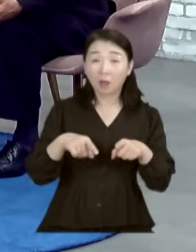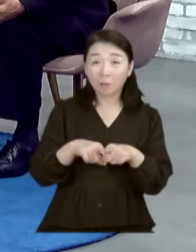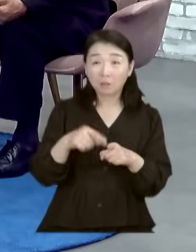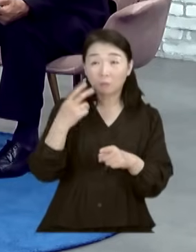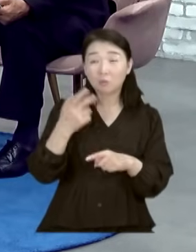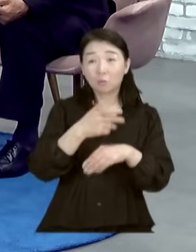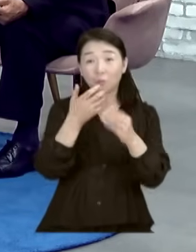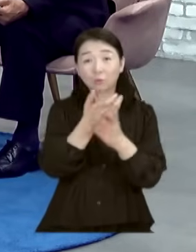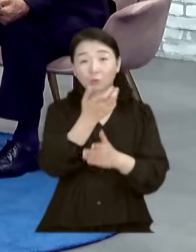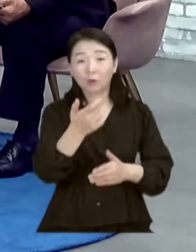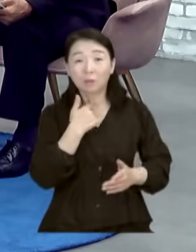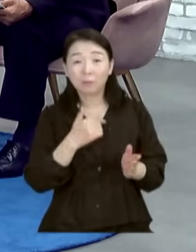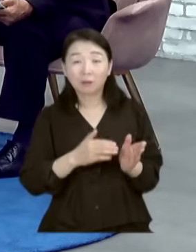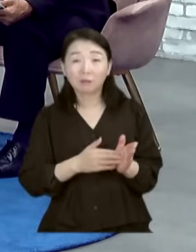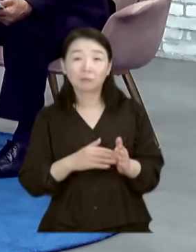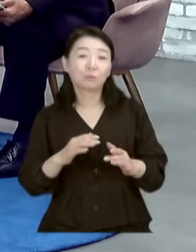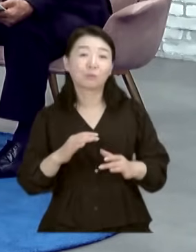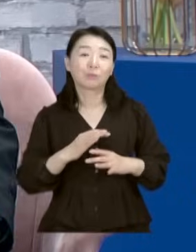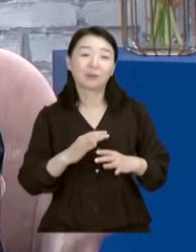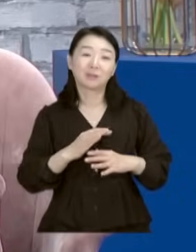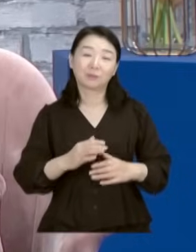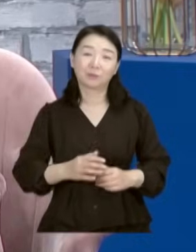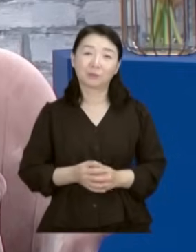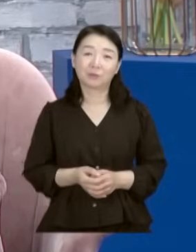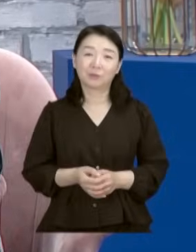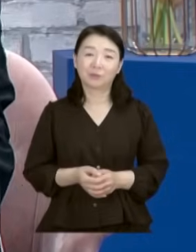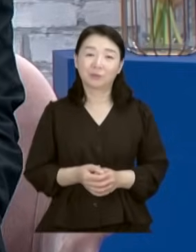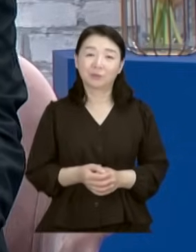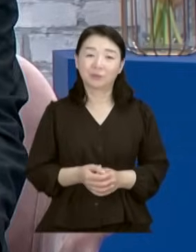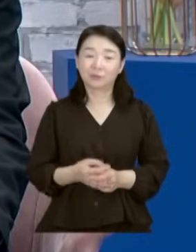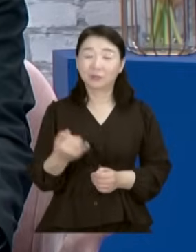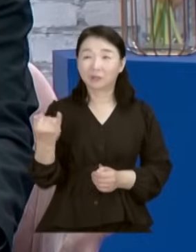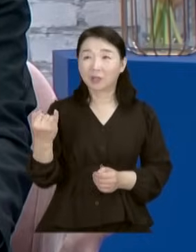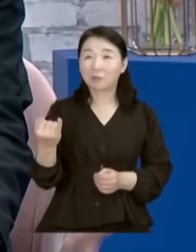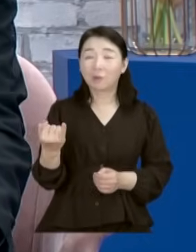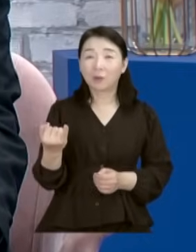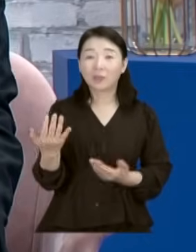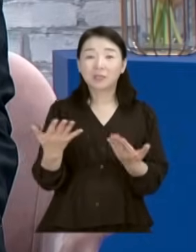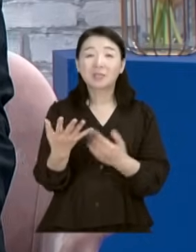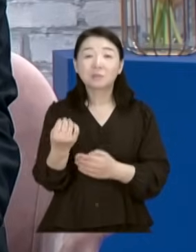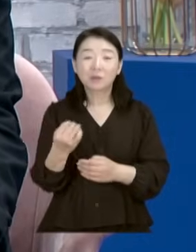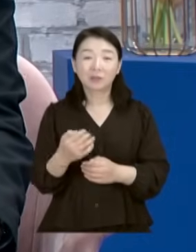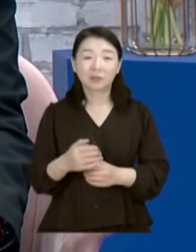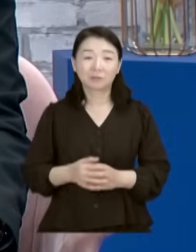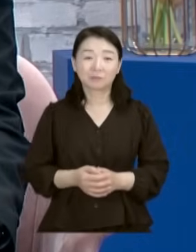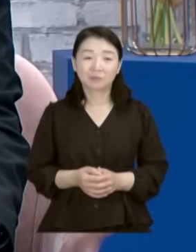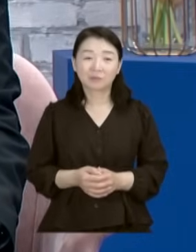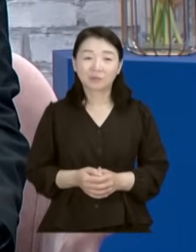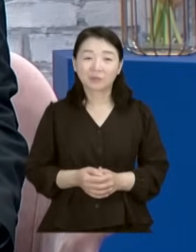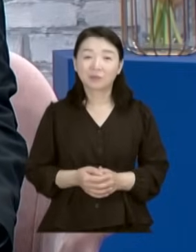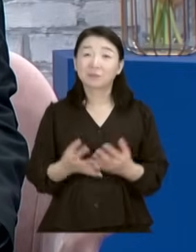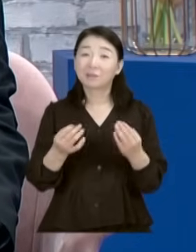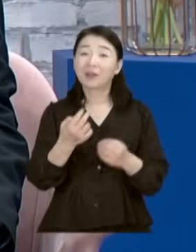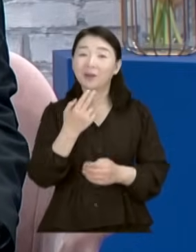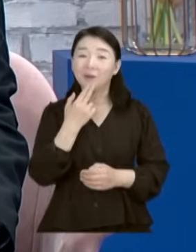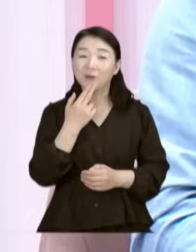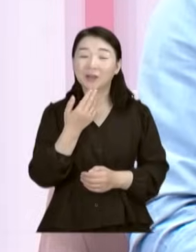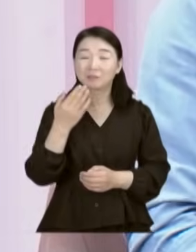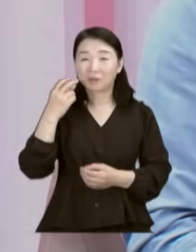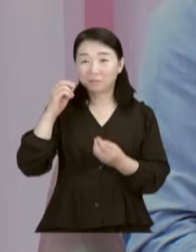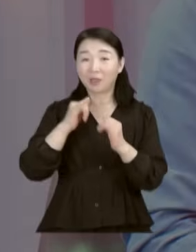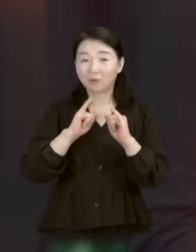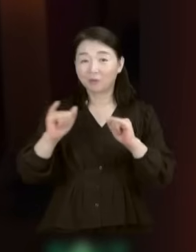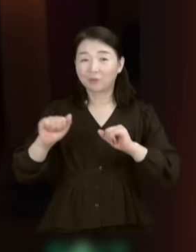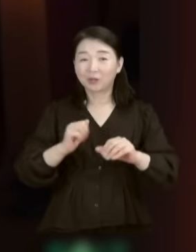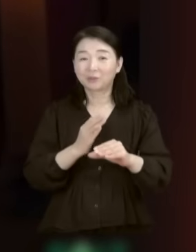가지고 미국 저녁을 놓으셨다고 깜짝 놀랐어요 우리 김정화 사모님도 한번 직업 좀 한번 얘기거든요 하나님 많진 않지만 저는 이제